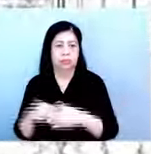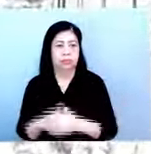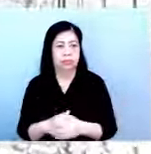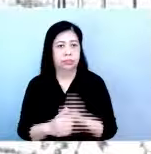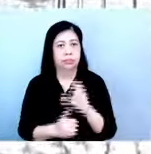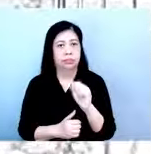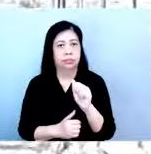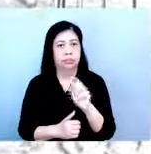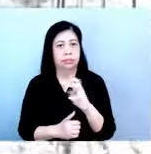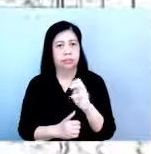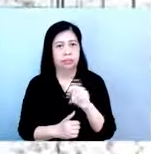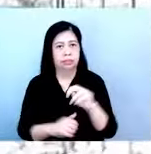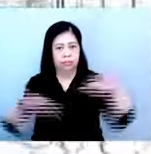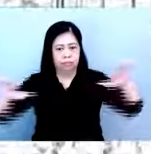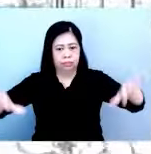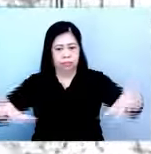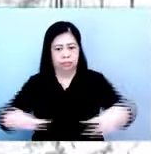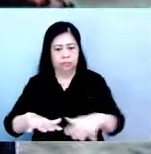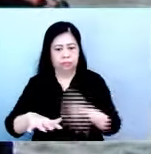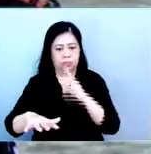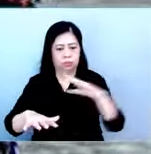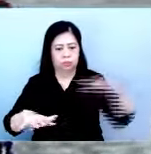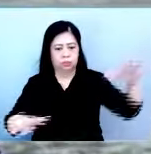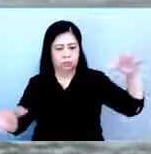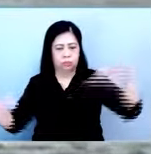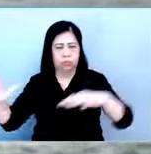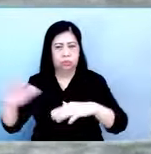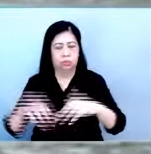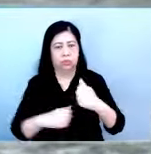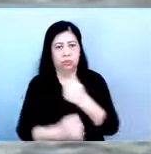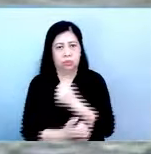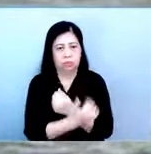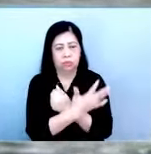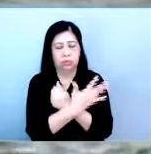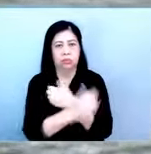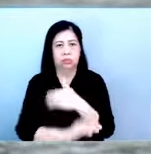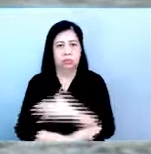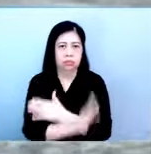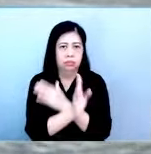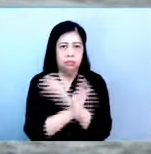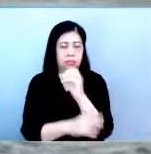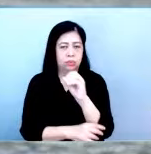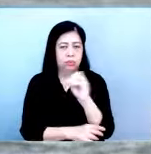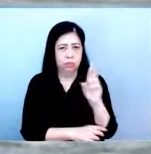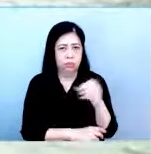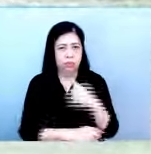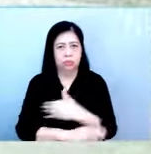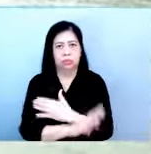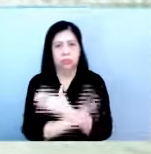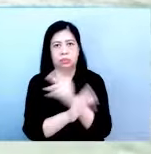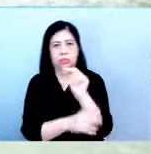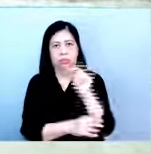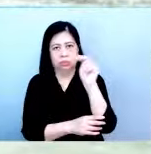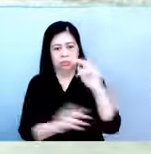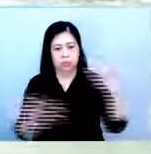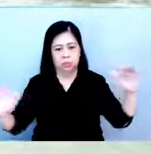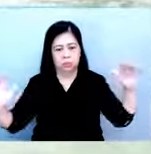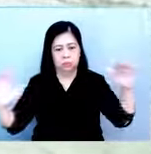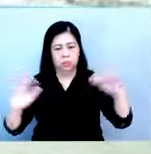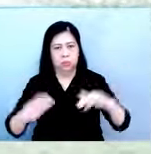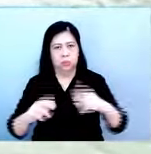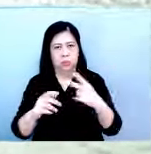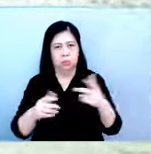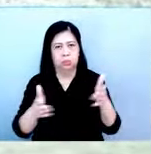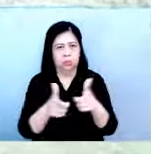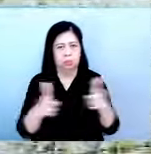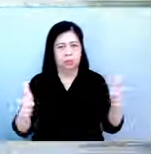ang naging catch basin ng mga probinsya ng Agusan, Davao de Oro at Davao del Norte. Dito rin bumuhos ang tubig mula sa dalawang malaking ilog